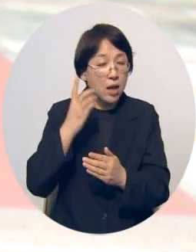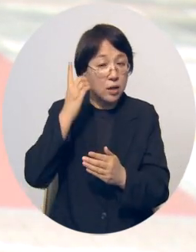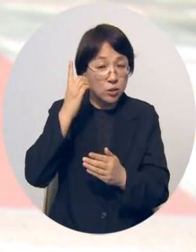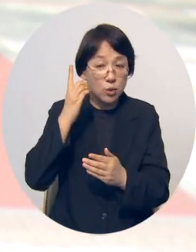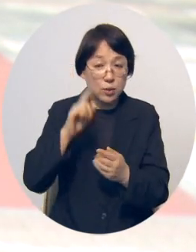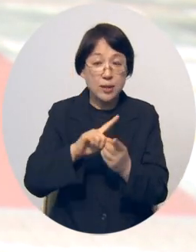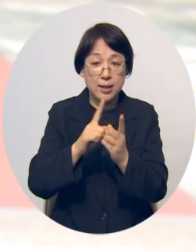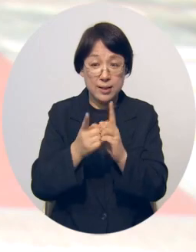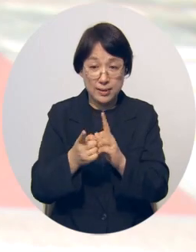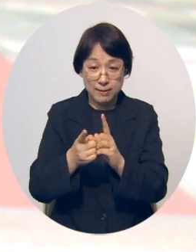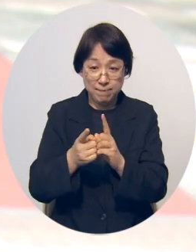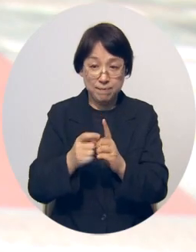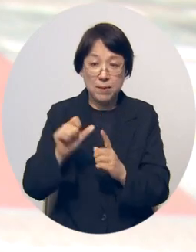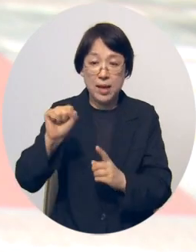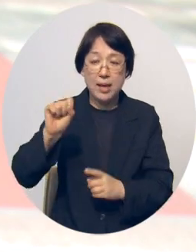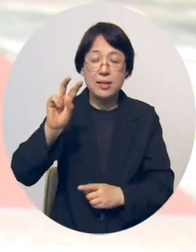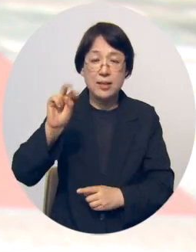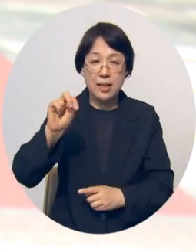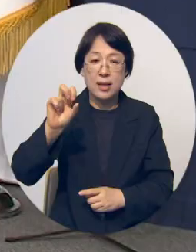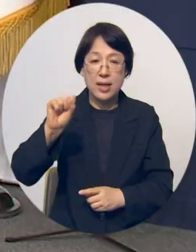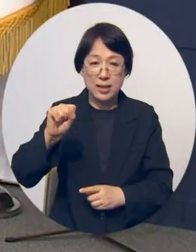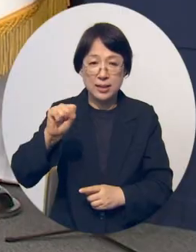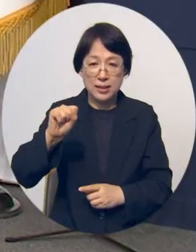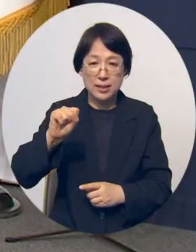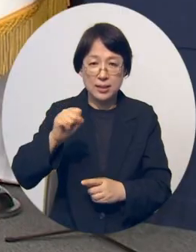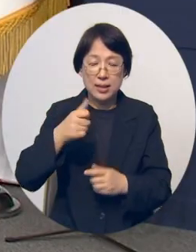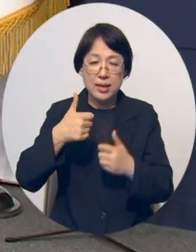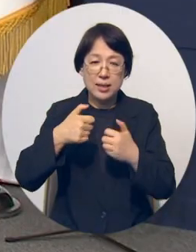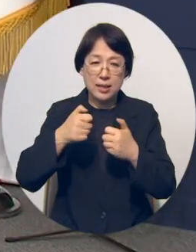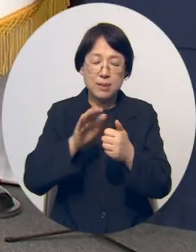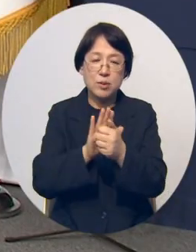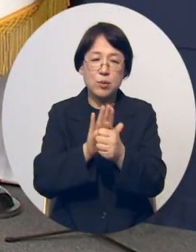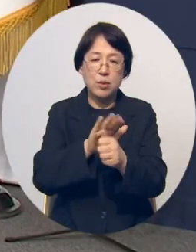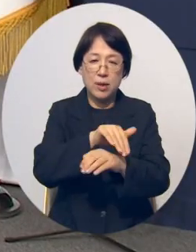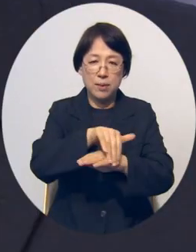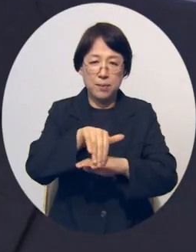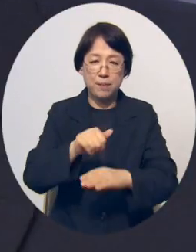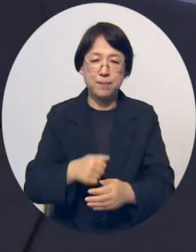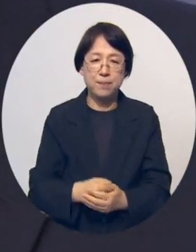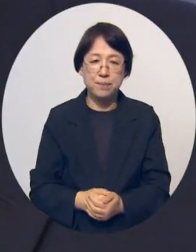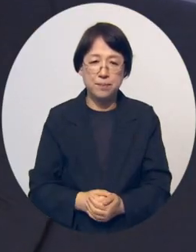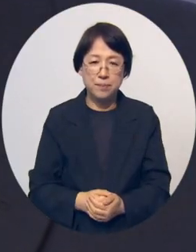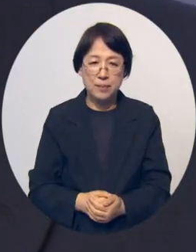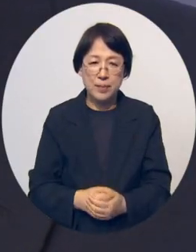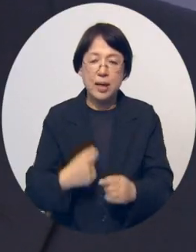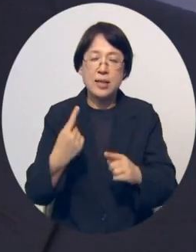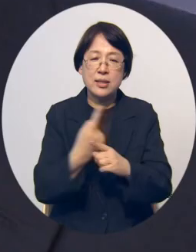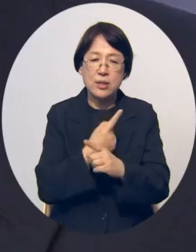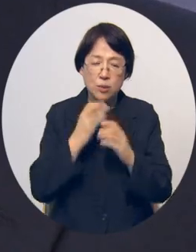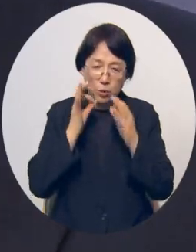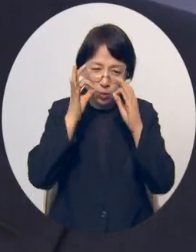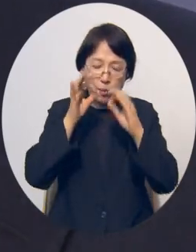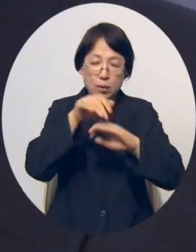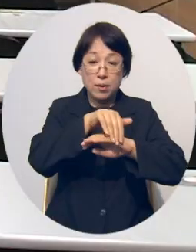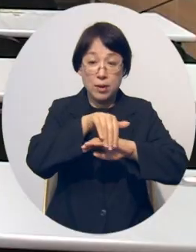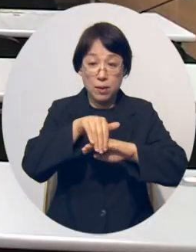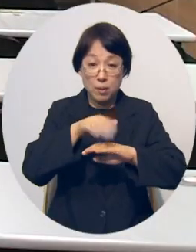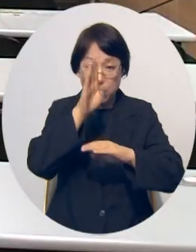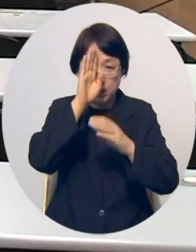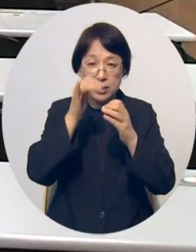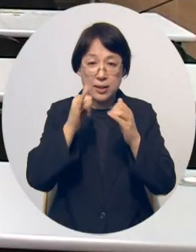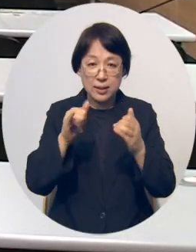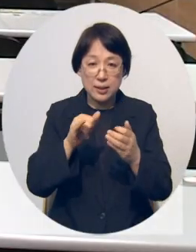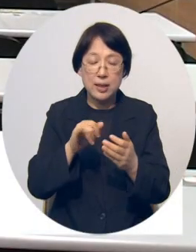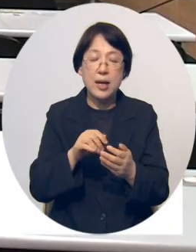고려해 SNS 상담이 도입됩니다 정부는 정신질환 예방과 함께 치료에도 힘씁니다 환자들이 이번에